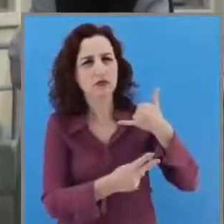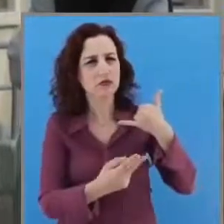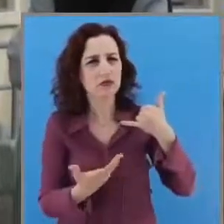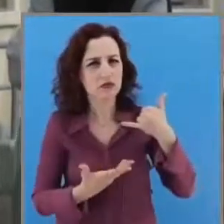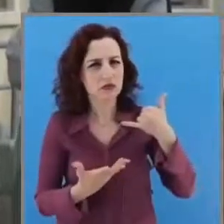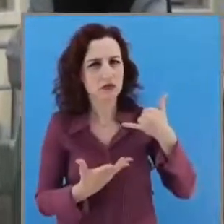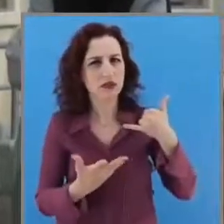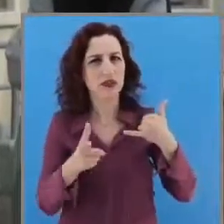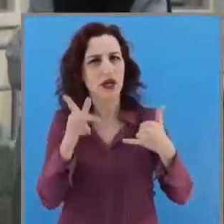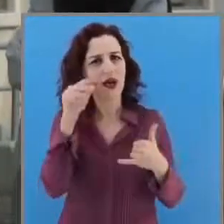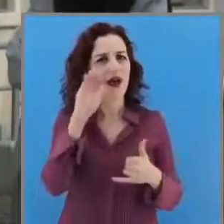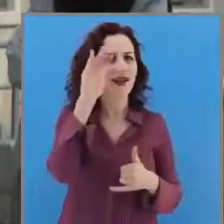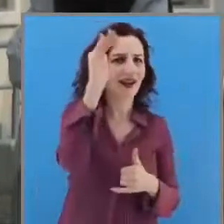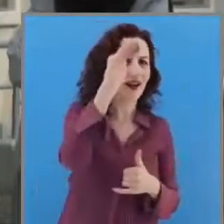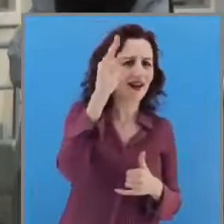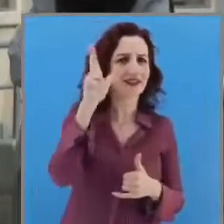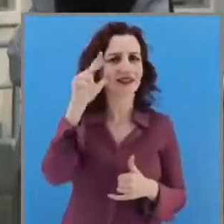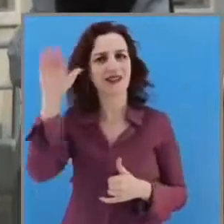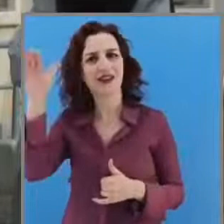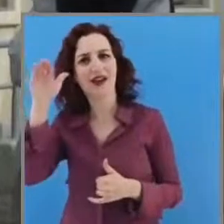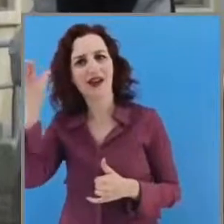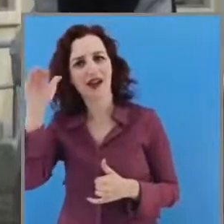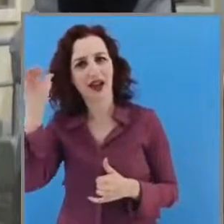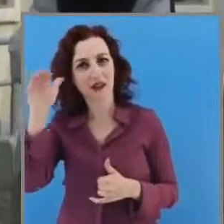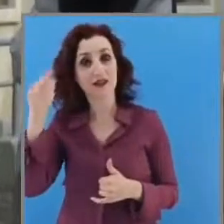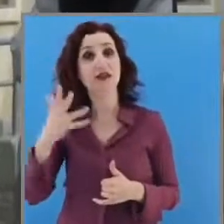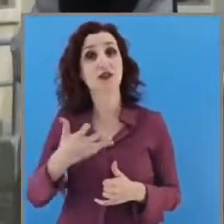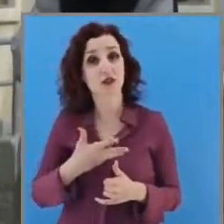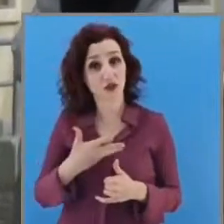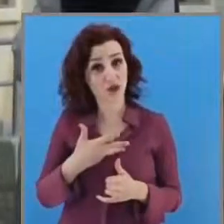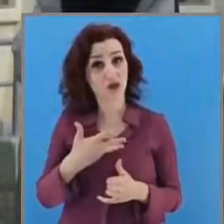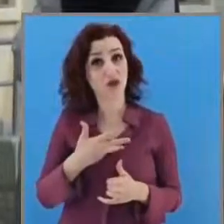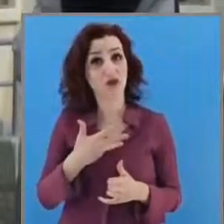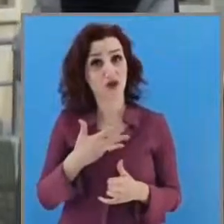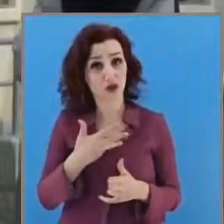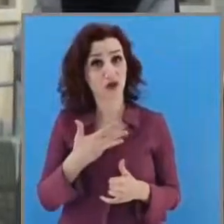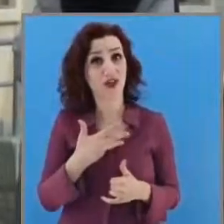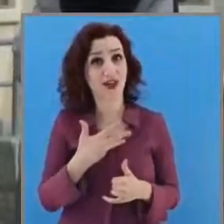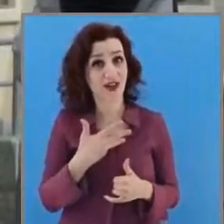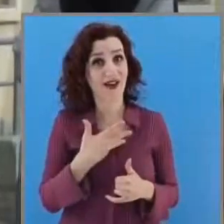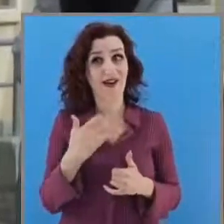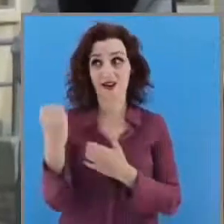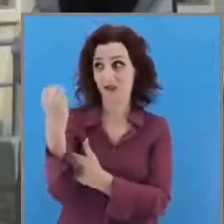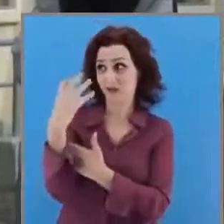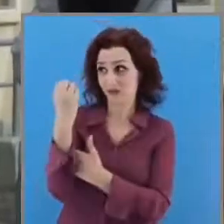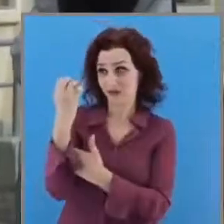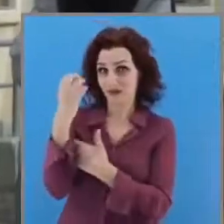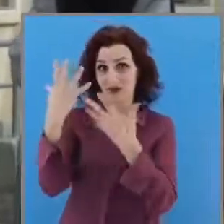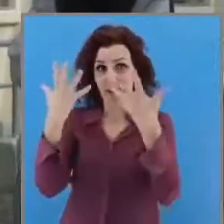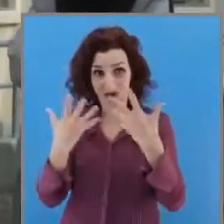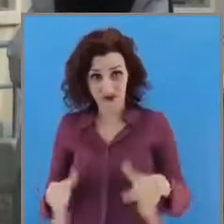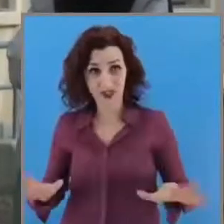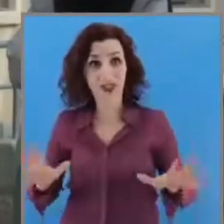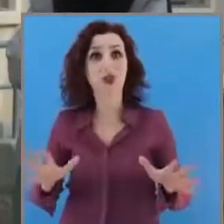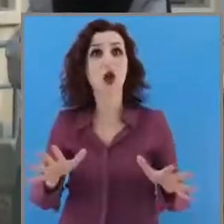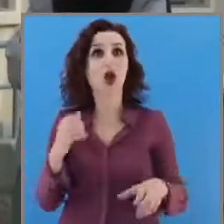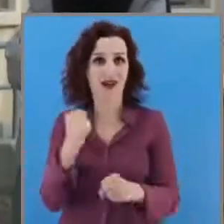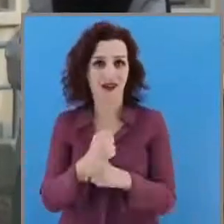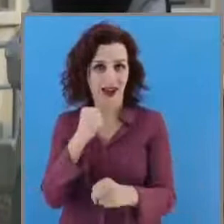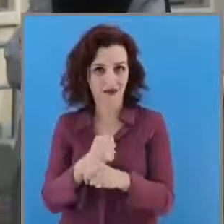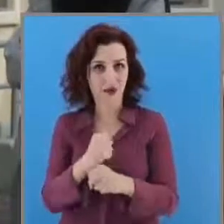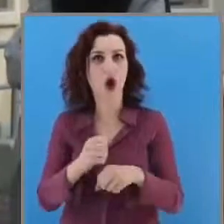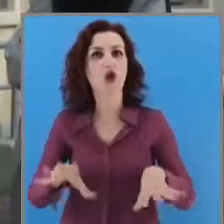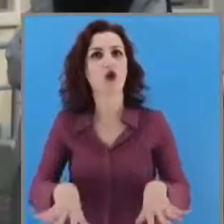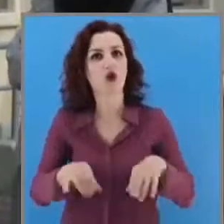in uscita e da un ciclo formativo e in ingresso nel sistema sanitario pubblico. Questa è una grande